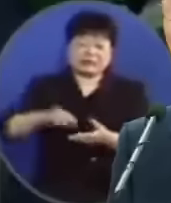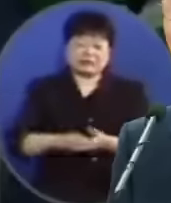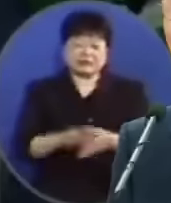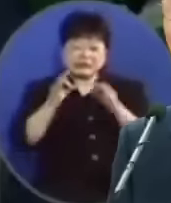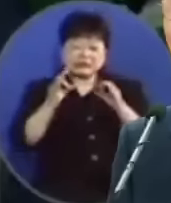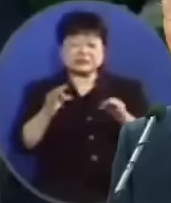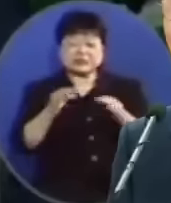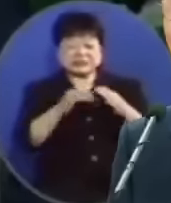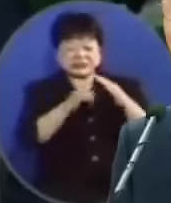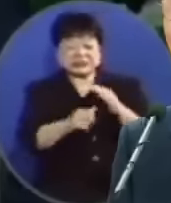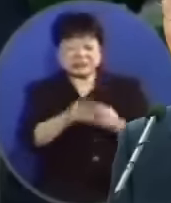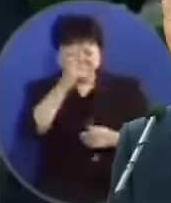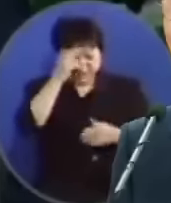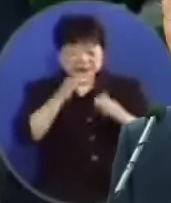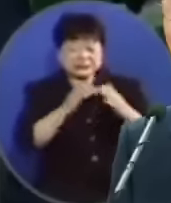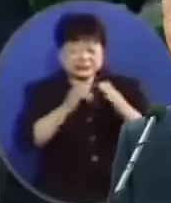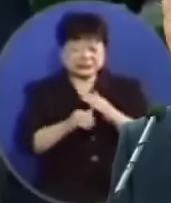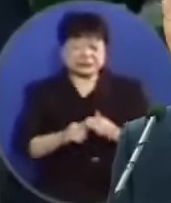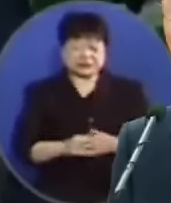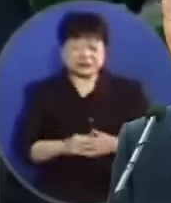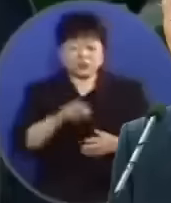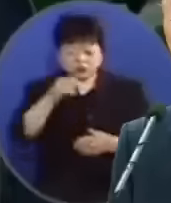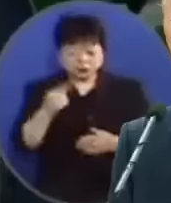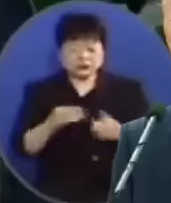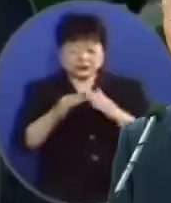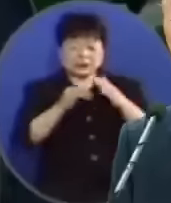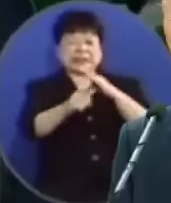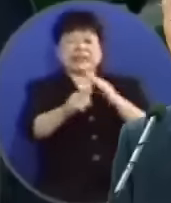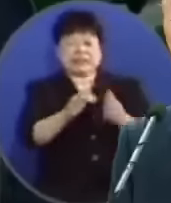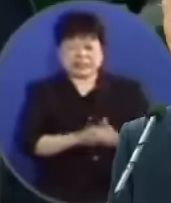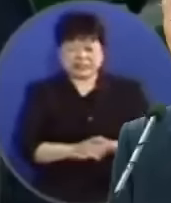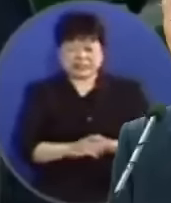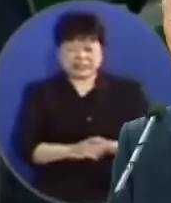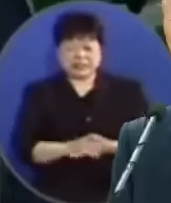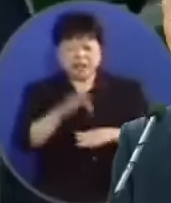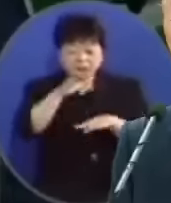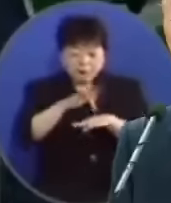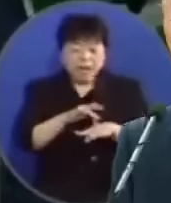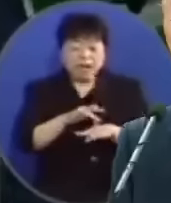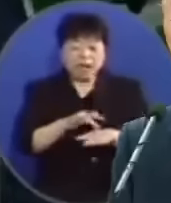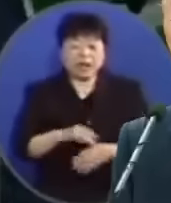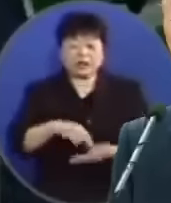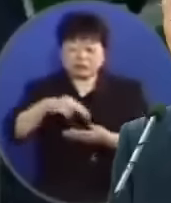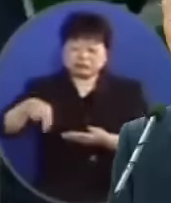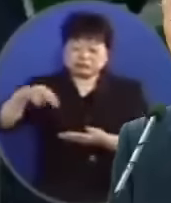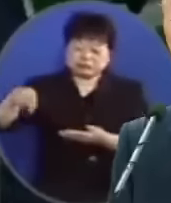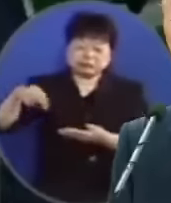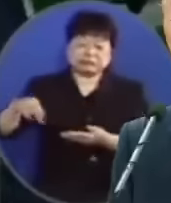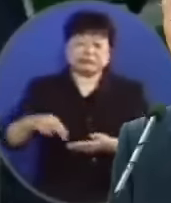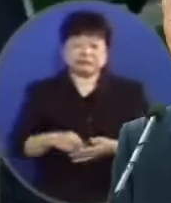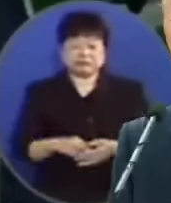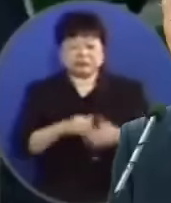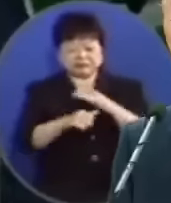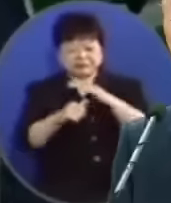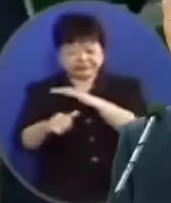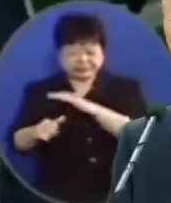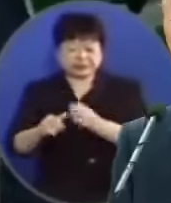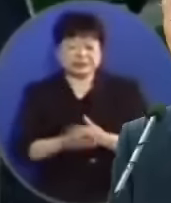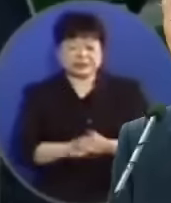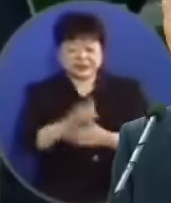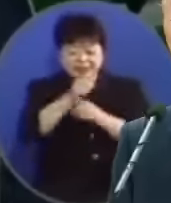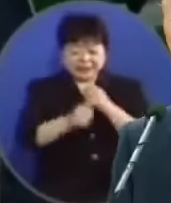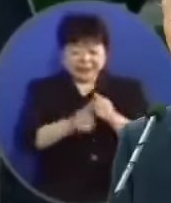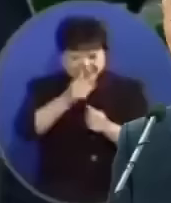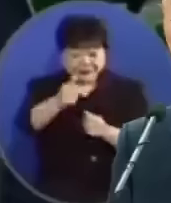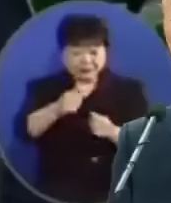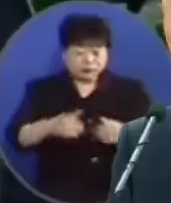김씨집에 갔다가 박씨집에 갔다가 석씨집에 갔다가 조씨집에 왔다가 마귀는 굉장히 부지런히 뛰어다니는 것입니다.